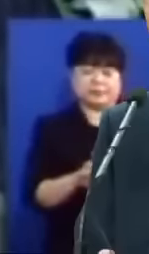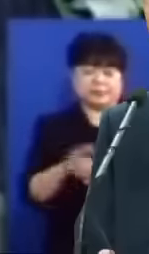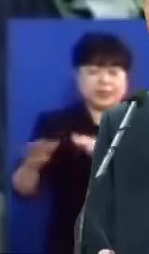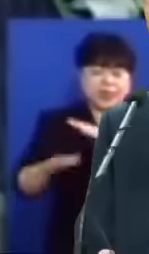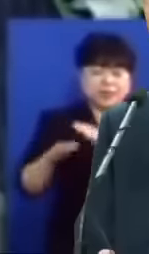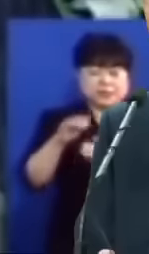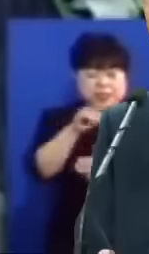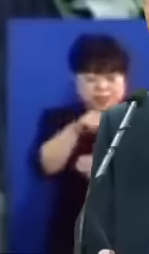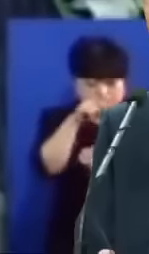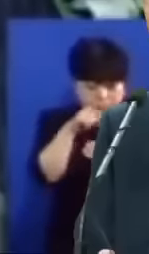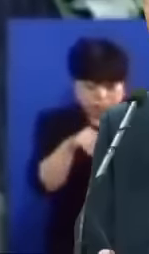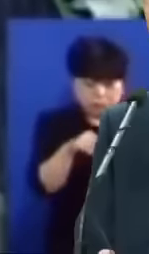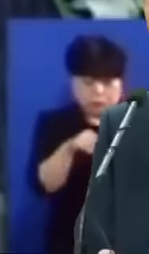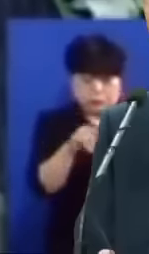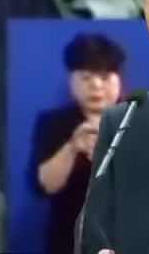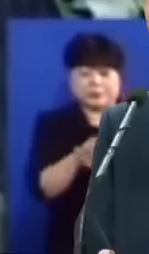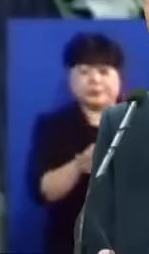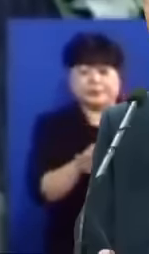가정에서도